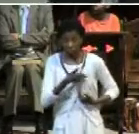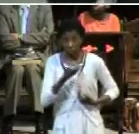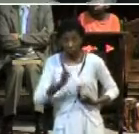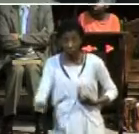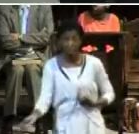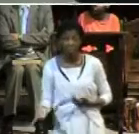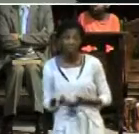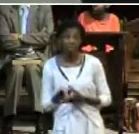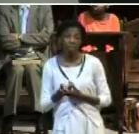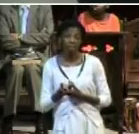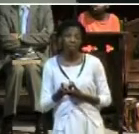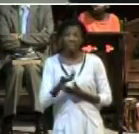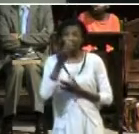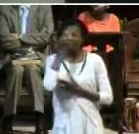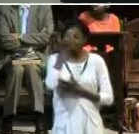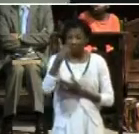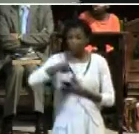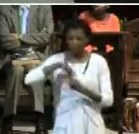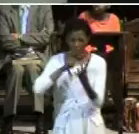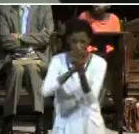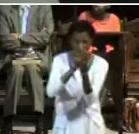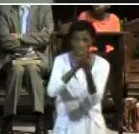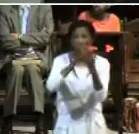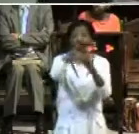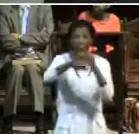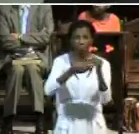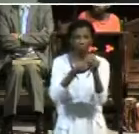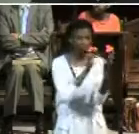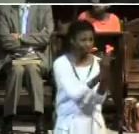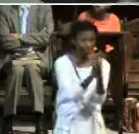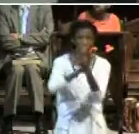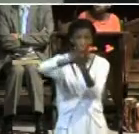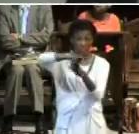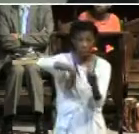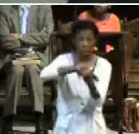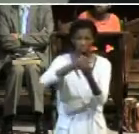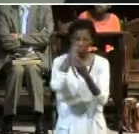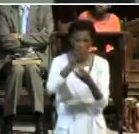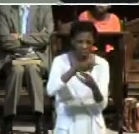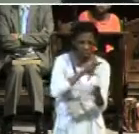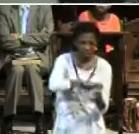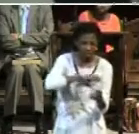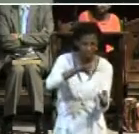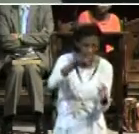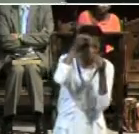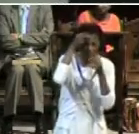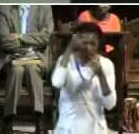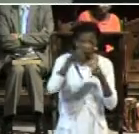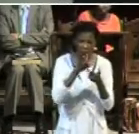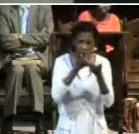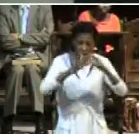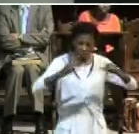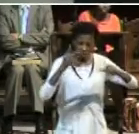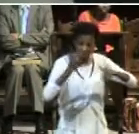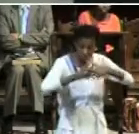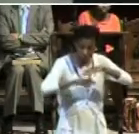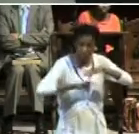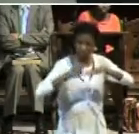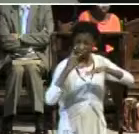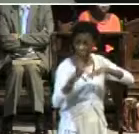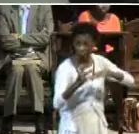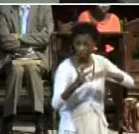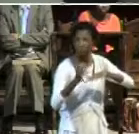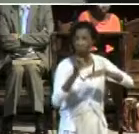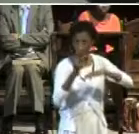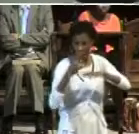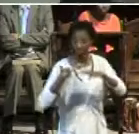Si nous ne nous mélangeons pas au monde qui est autour de nous pour le comprendre, pour parler son langage, ils ne